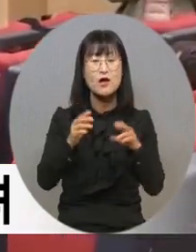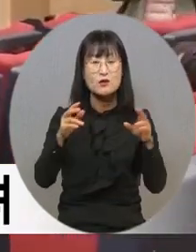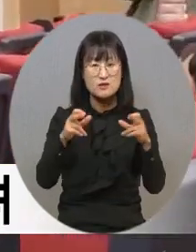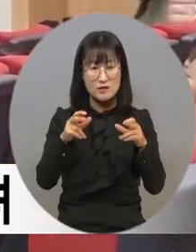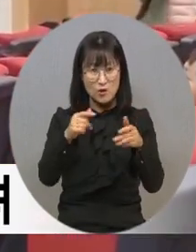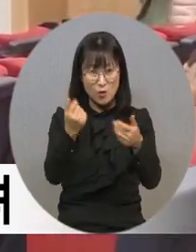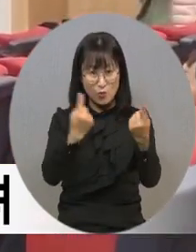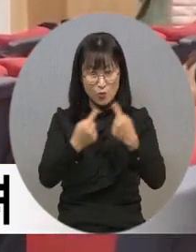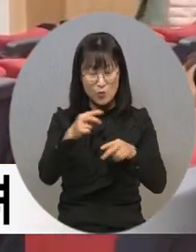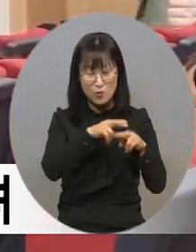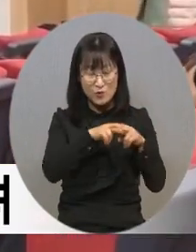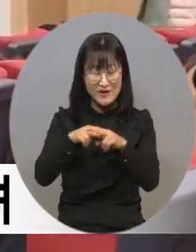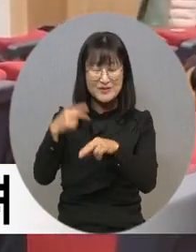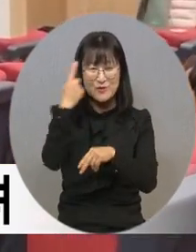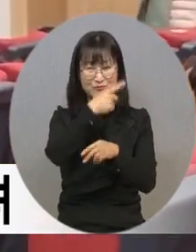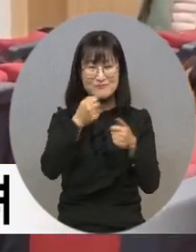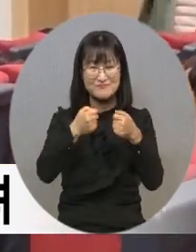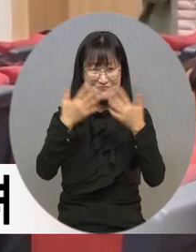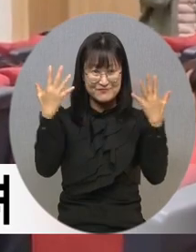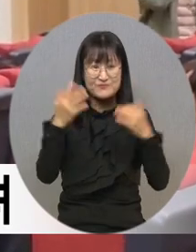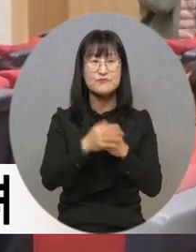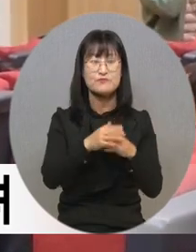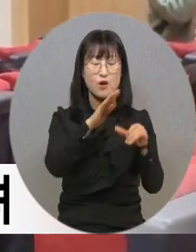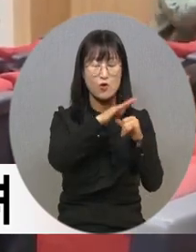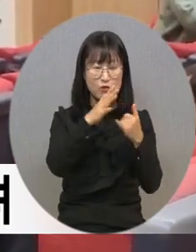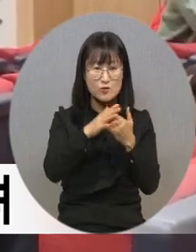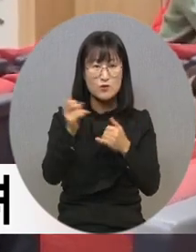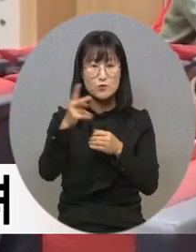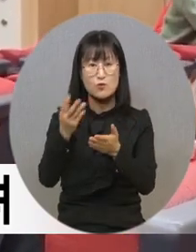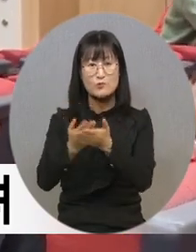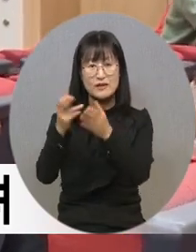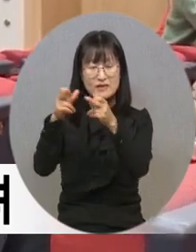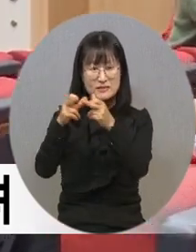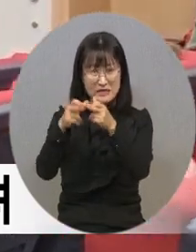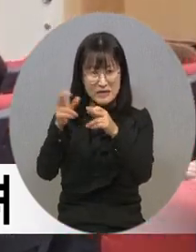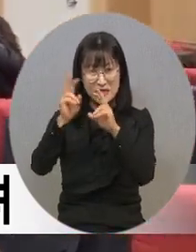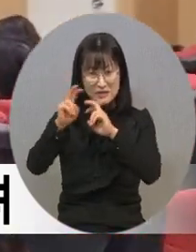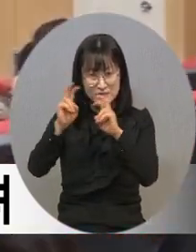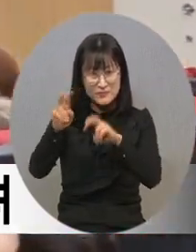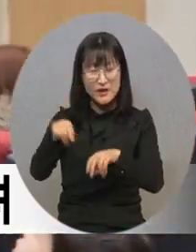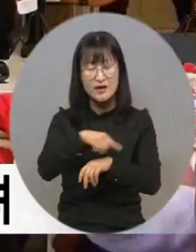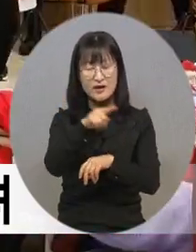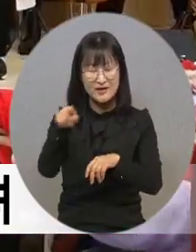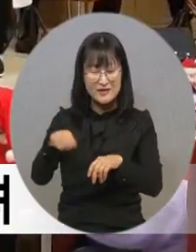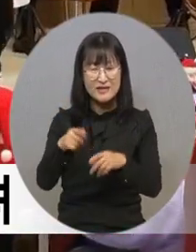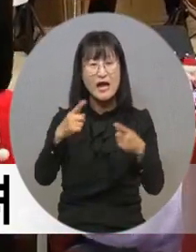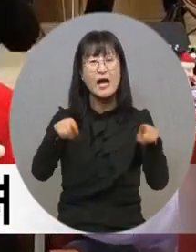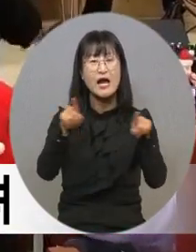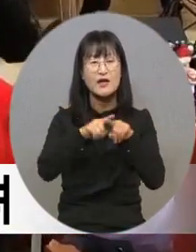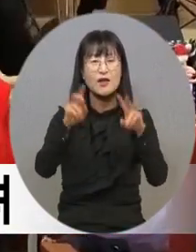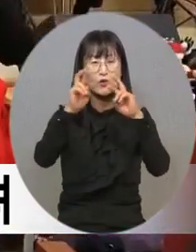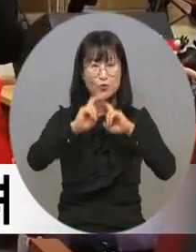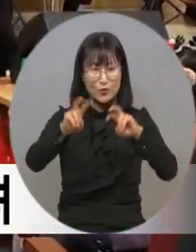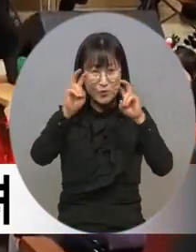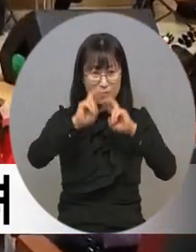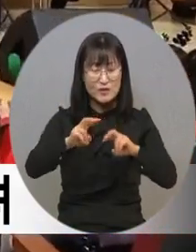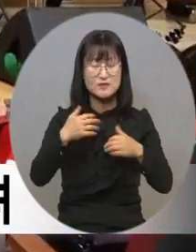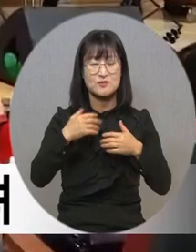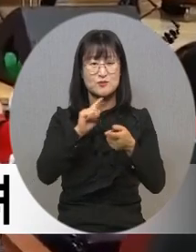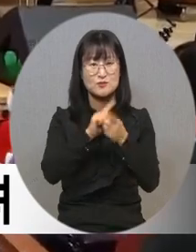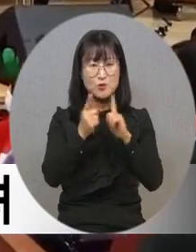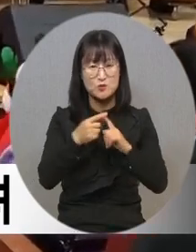환호합니다. 어린이들과 관객, 발달장애인 음악가가 함께 만든 마지막 무대는 노래로 서로에게